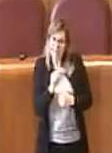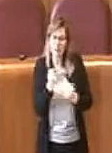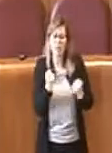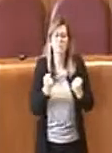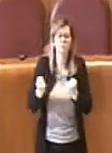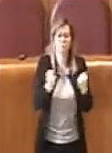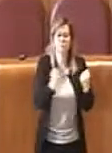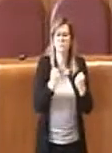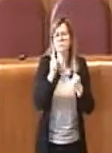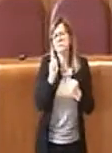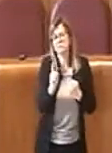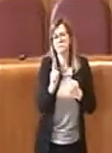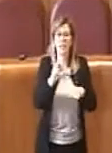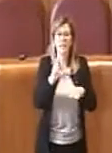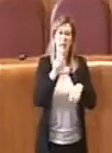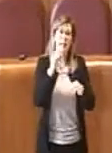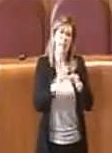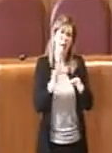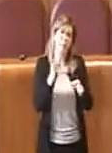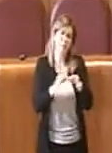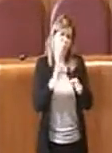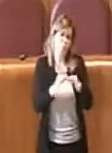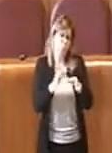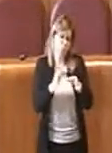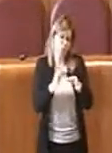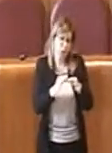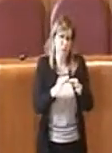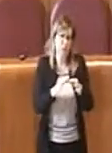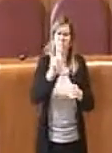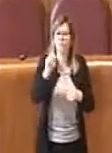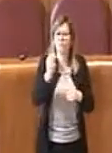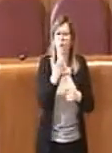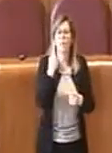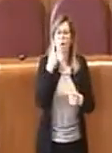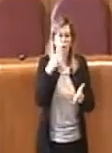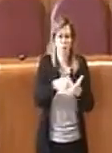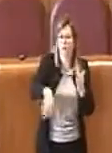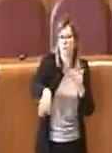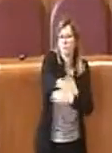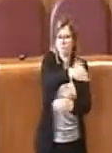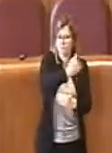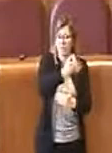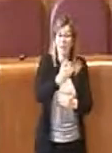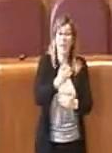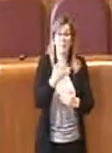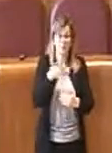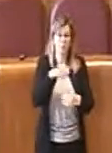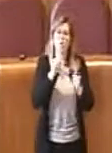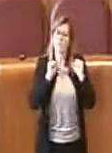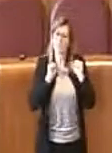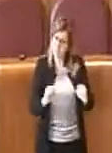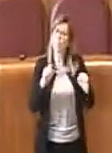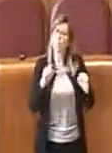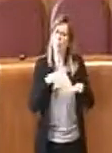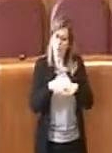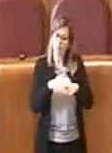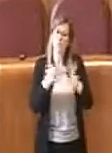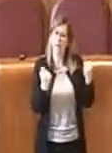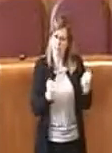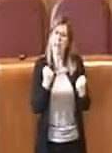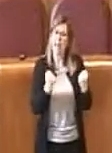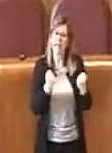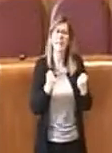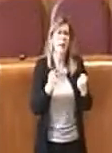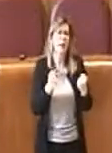sono spostamenti che possono essere coperti anche con modalità alternativi all'automobile privata soprattutto nelle aree più centrali che sono